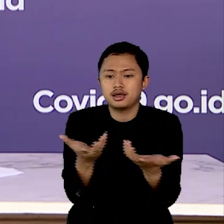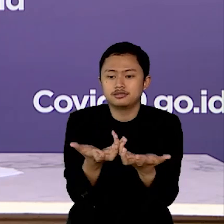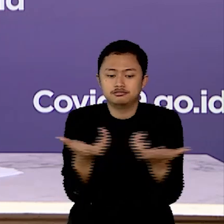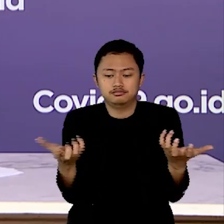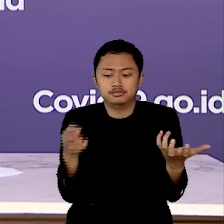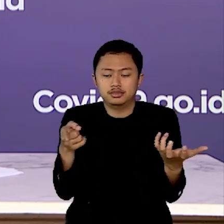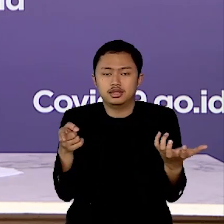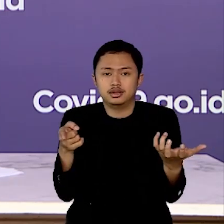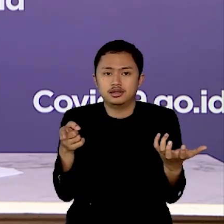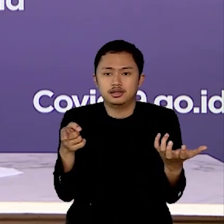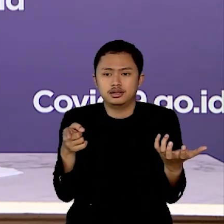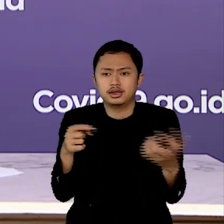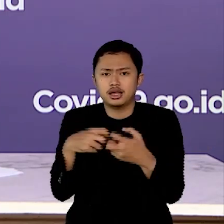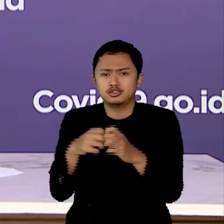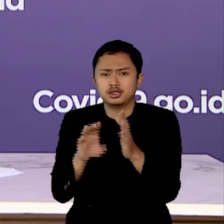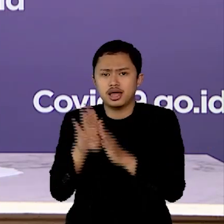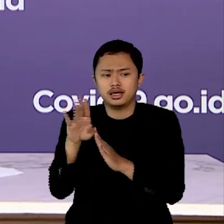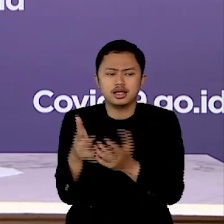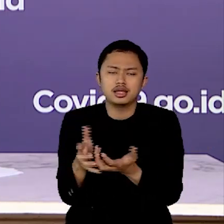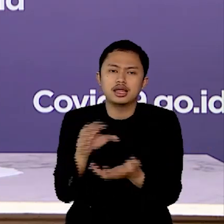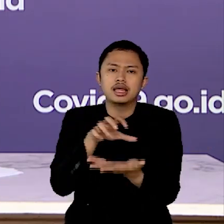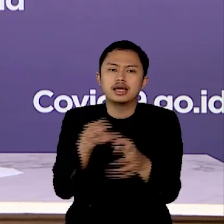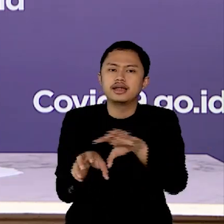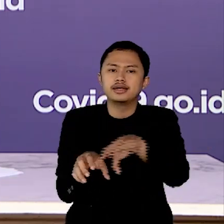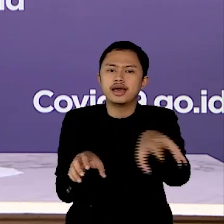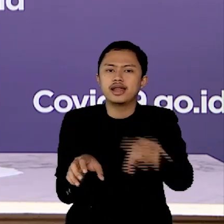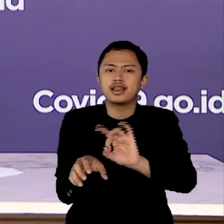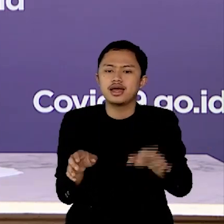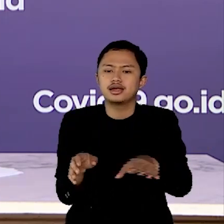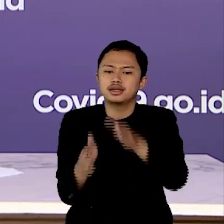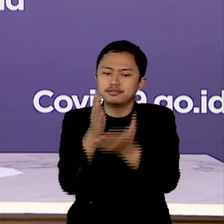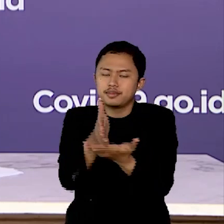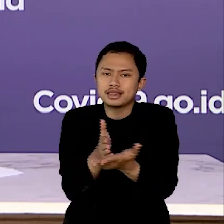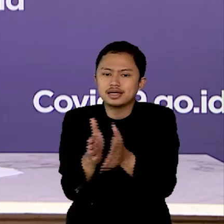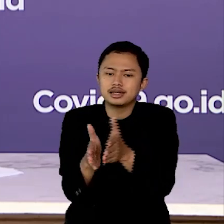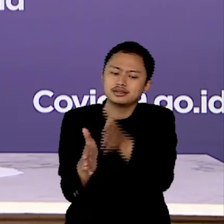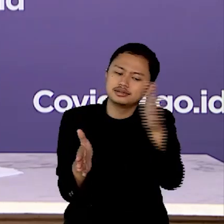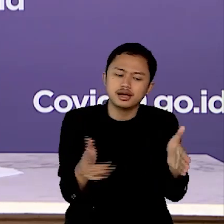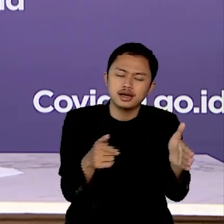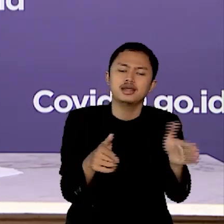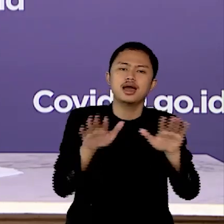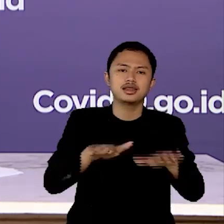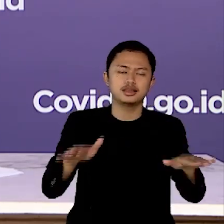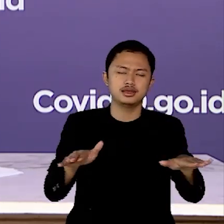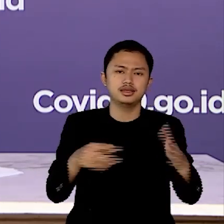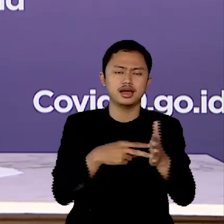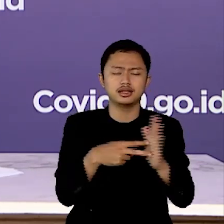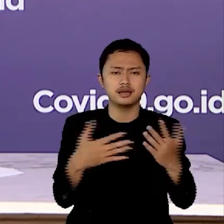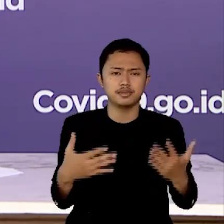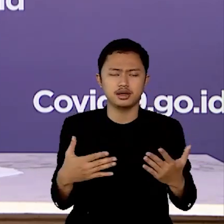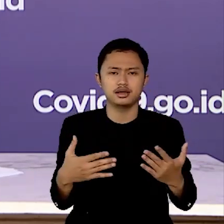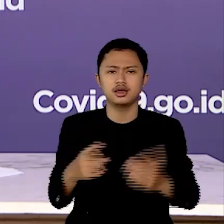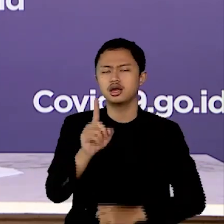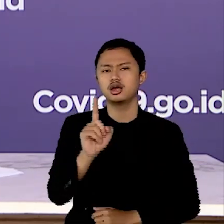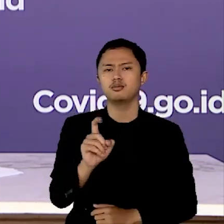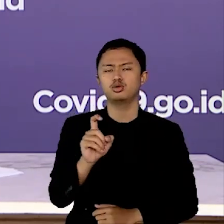kabupaten kota yang sedang mengalami kenaikan kasus maupun perubahan zona risiko ke arah yang lebih buruk Tidak hanya itu